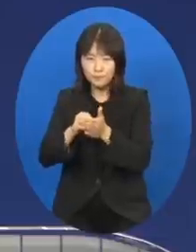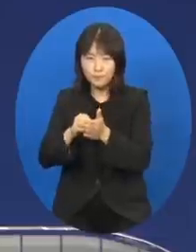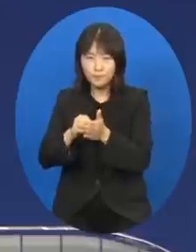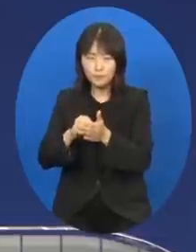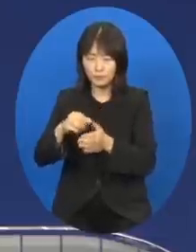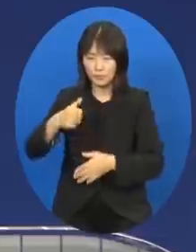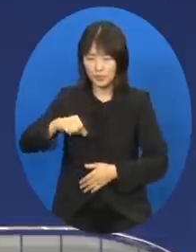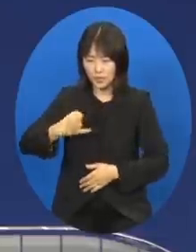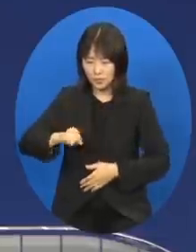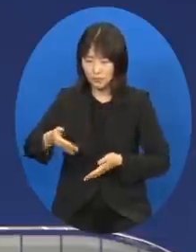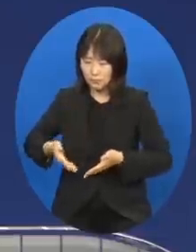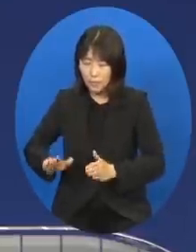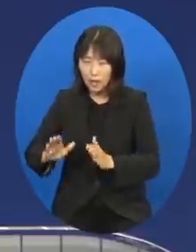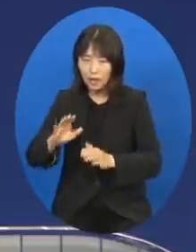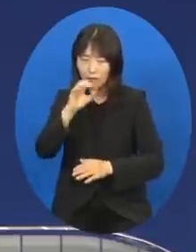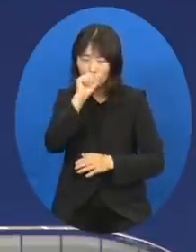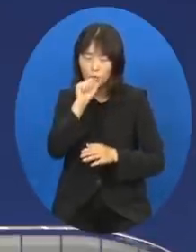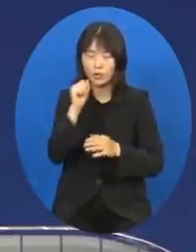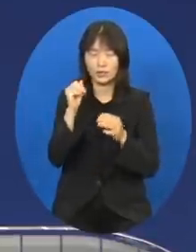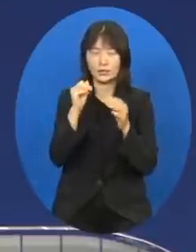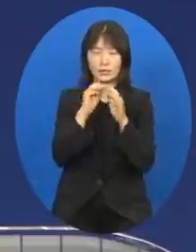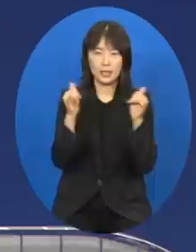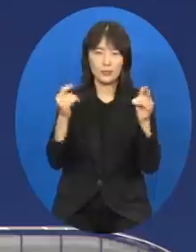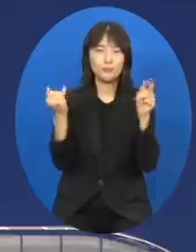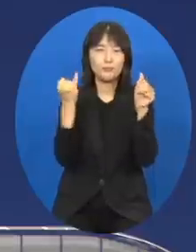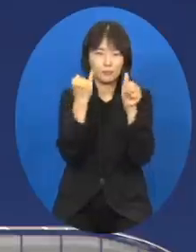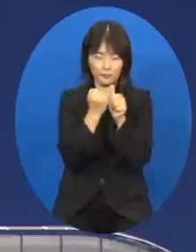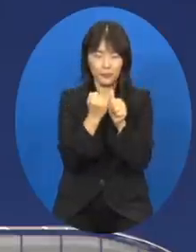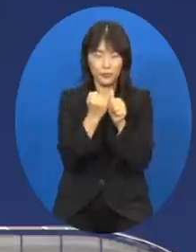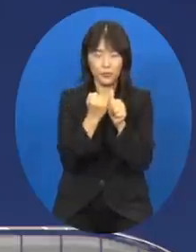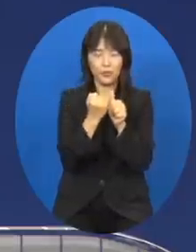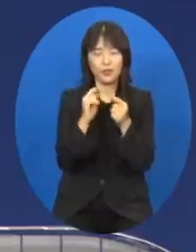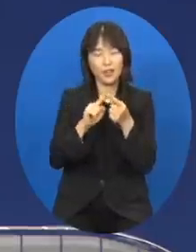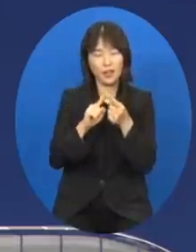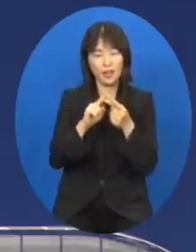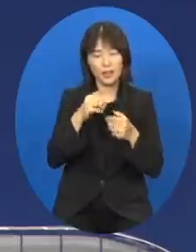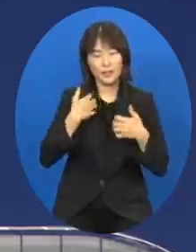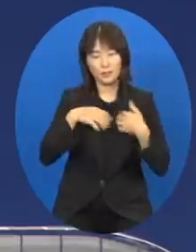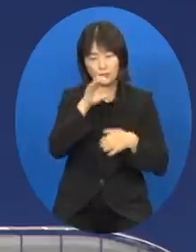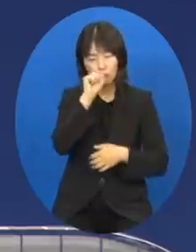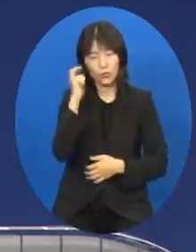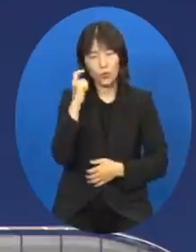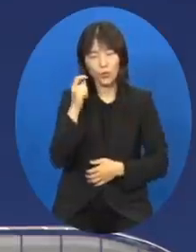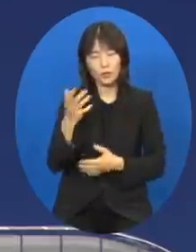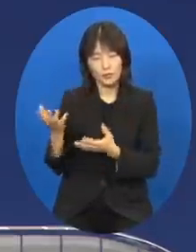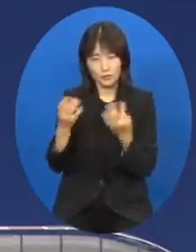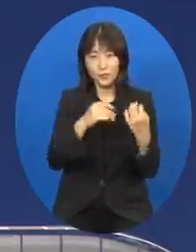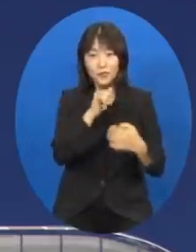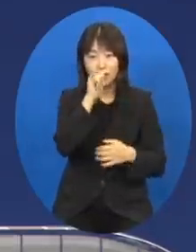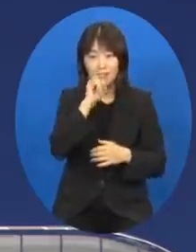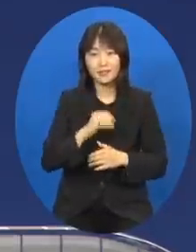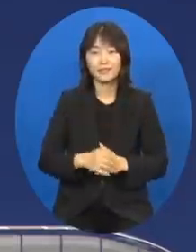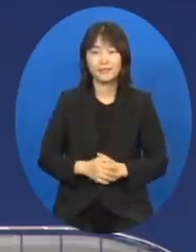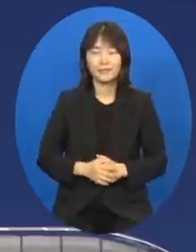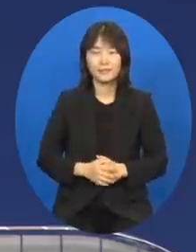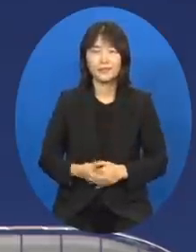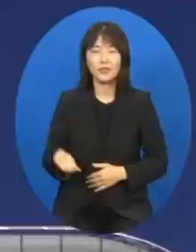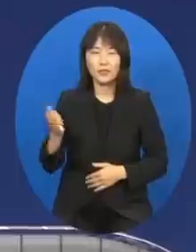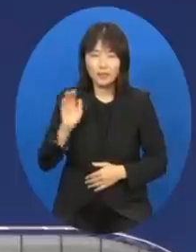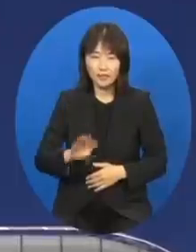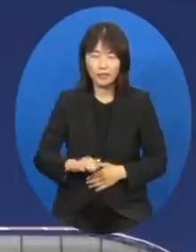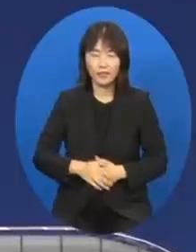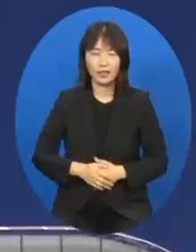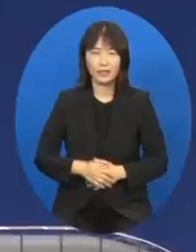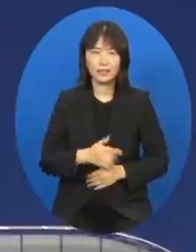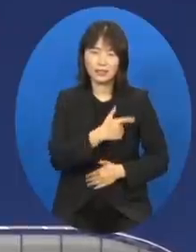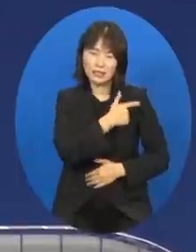출생하고 좋아하는 사람과 결혼하고 뭐 그런 기쁜 소식들이 우리에게도 많지요. 그런데 그런 소식들을